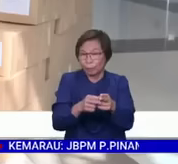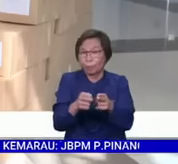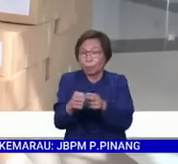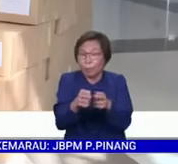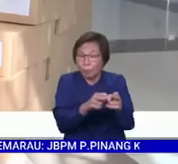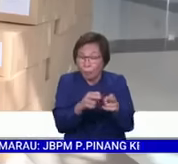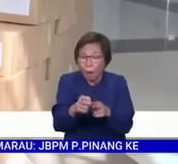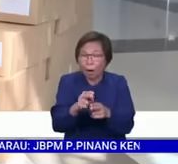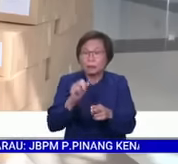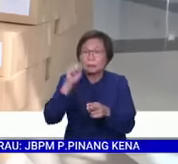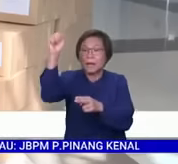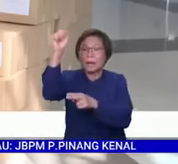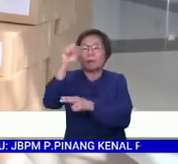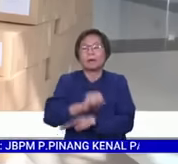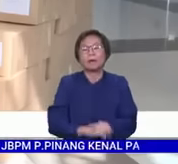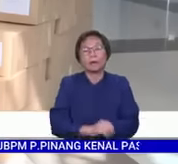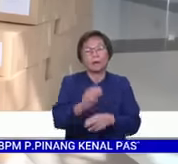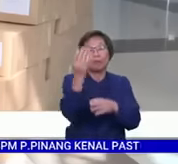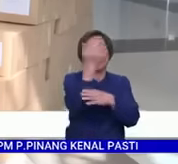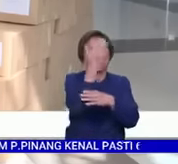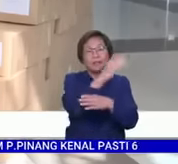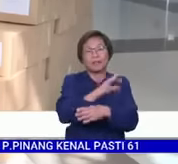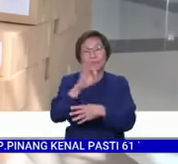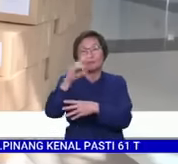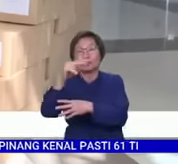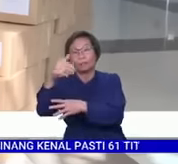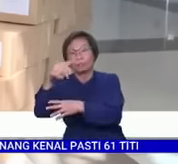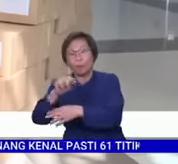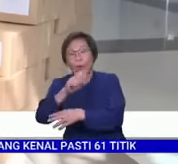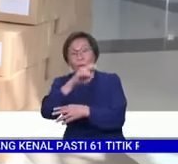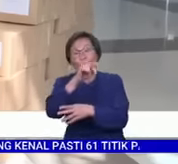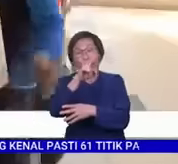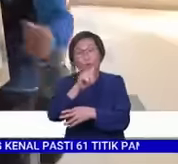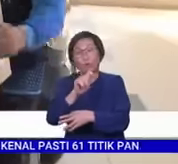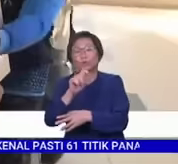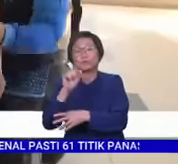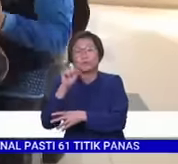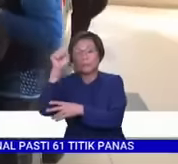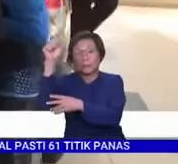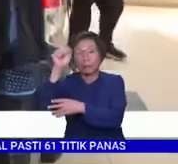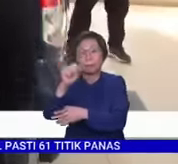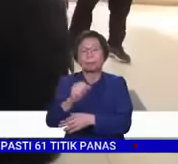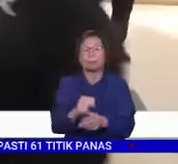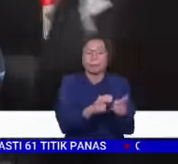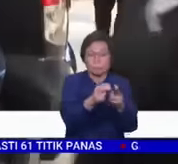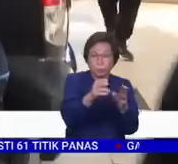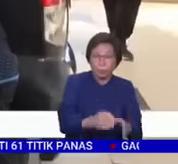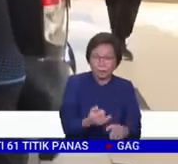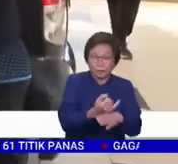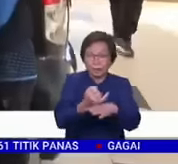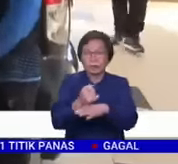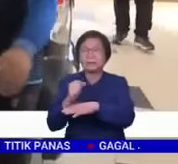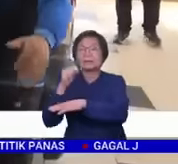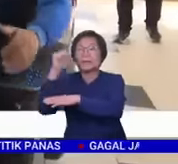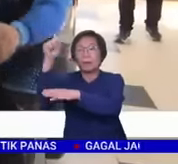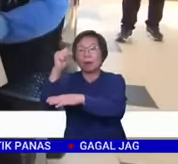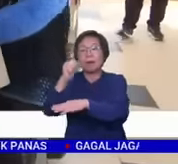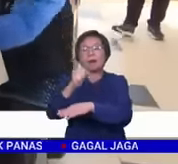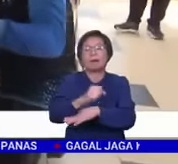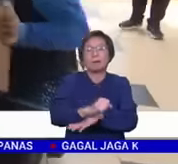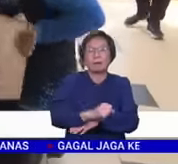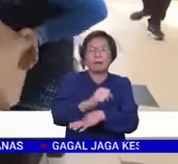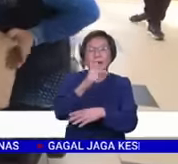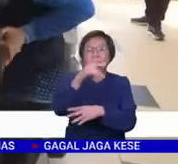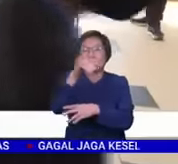film-film dan musik kadazandusun menurut Sabah dan juga penggerak kreatif dan industri Sabah karyawan seni